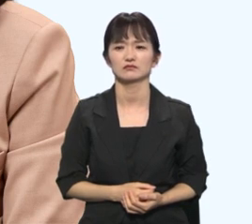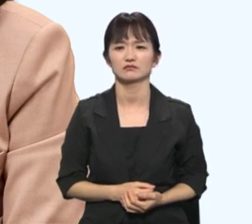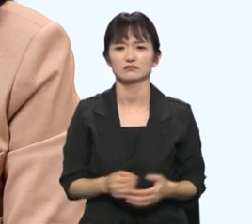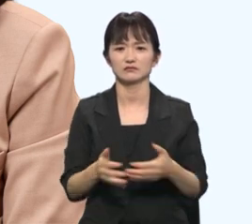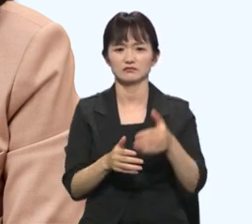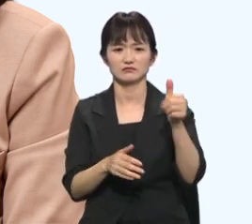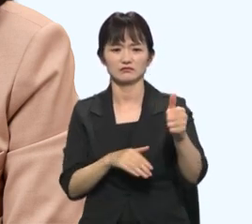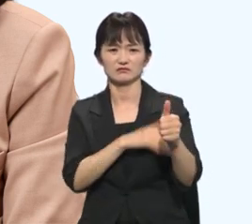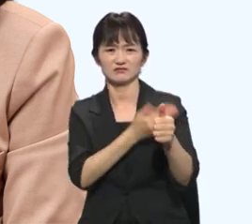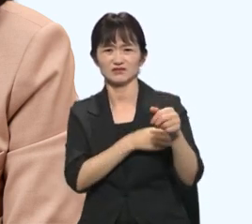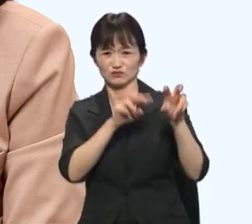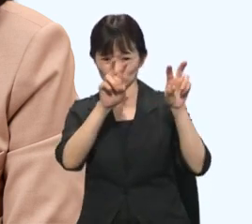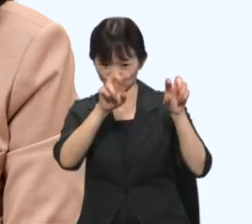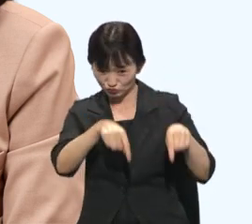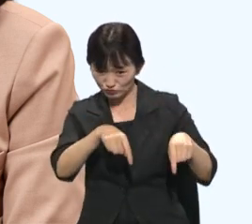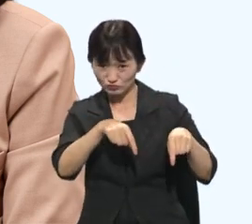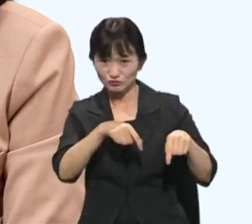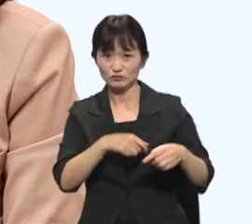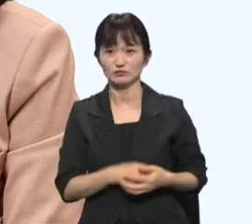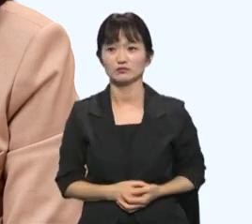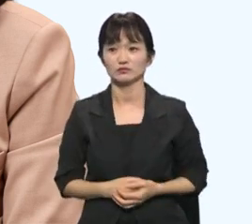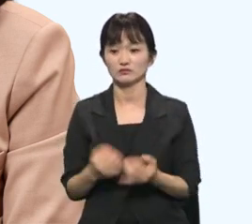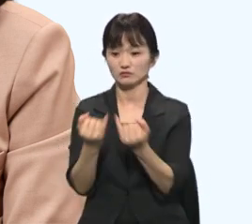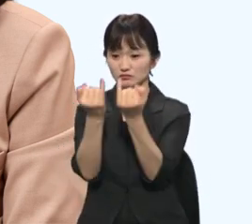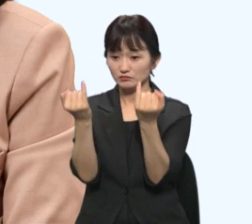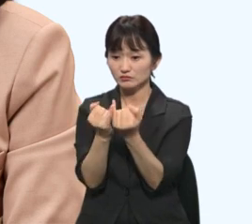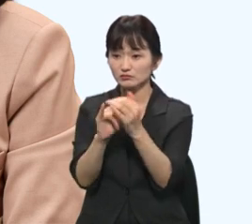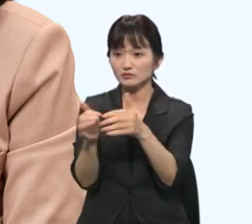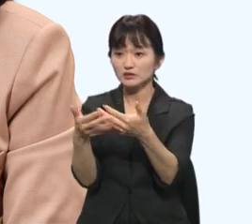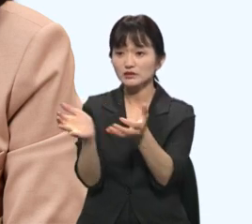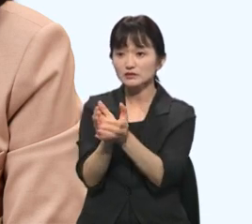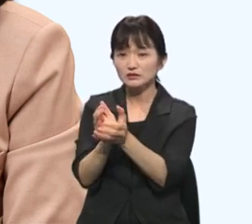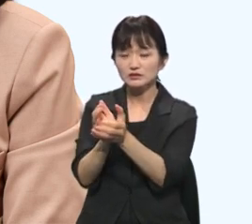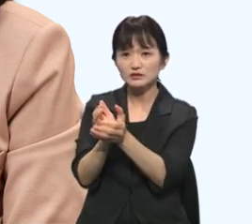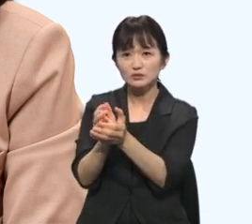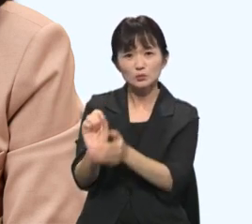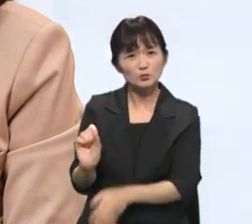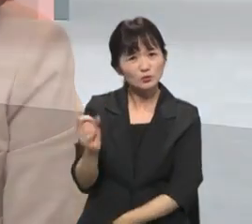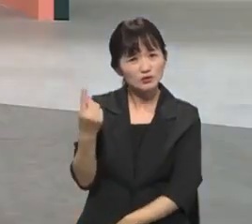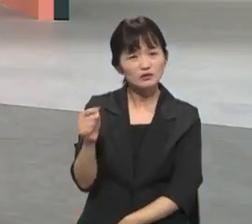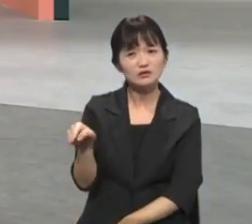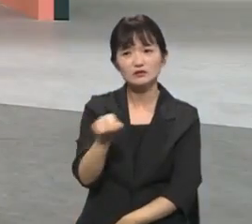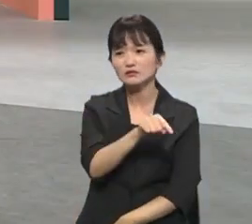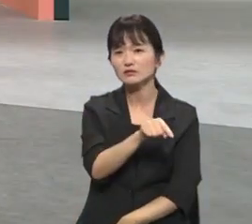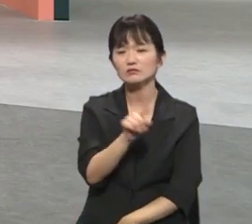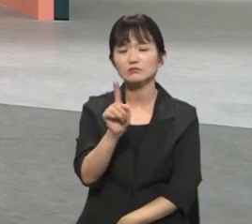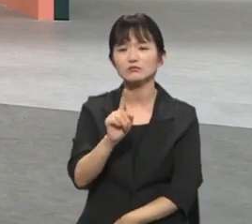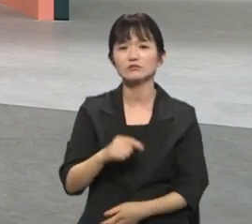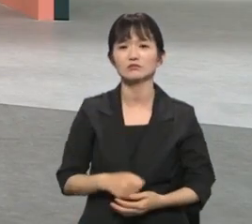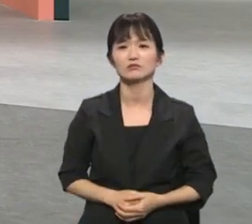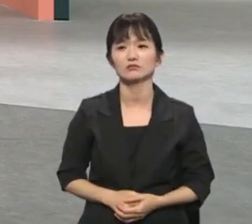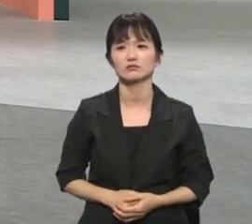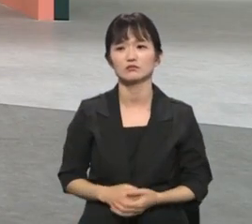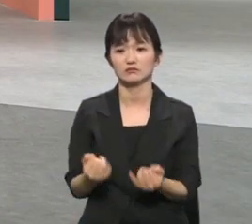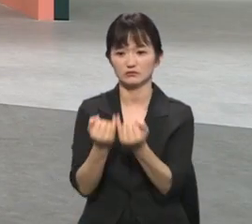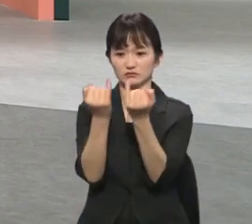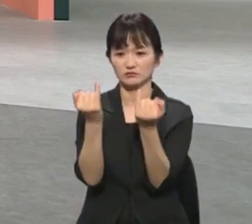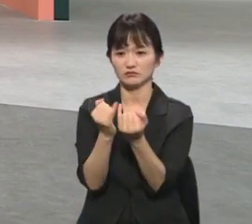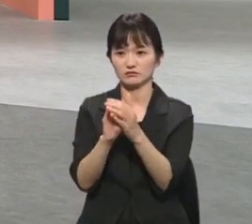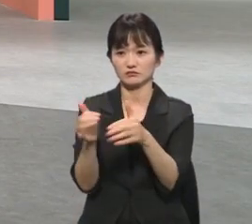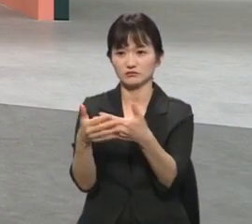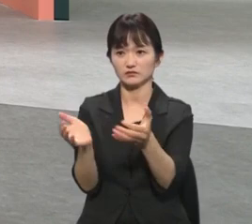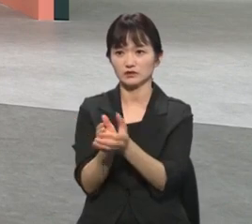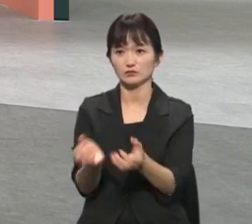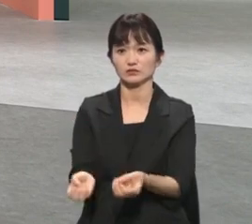장관의 무능의 문제냐 아니면 여가부의 문제냐 즉 여가부가이 행사를 맡은 것